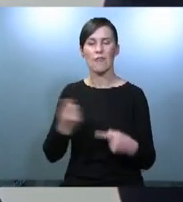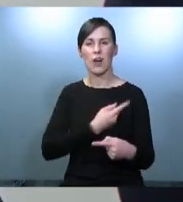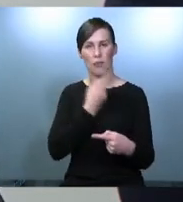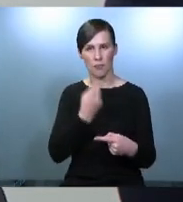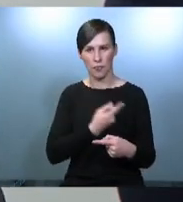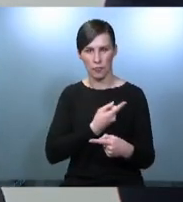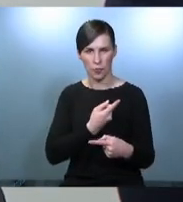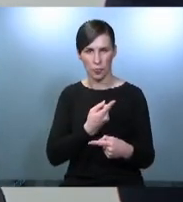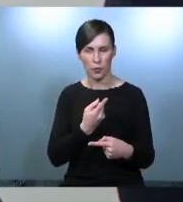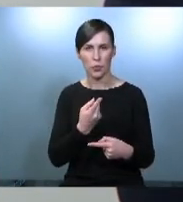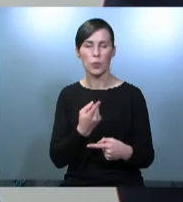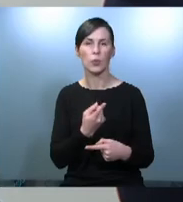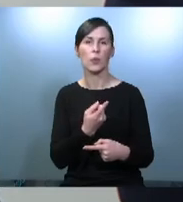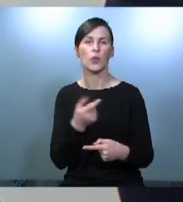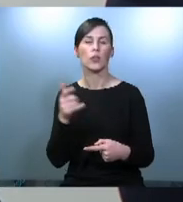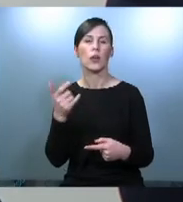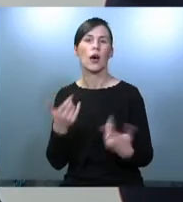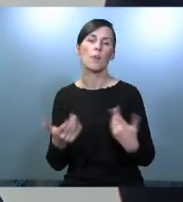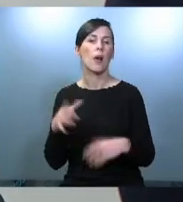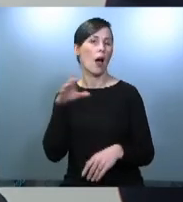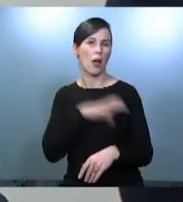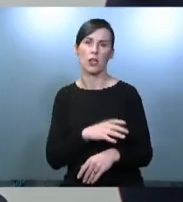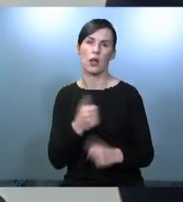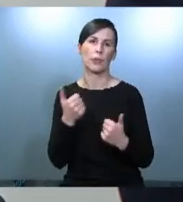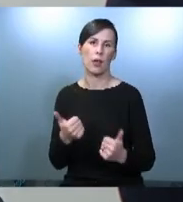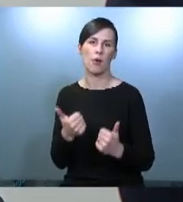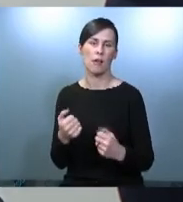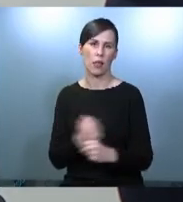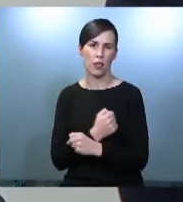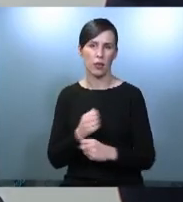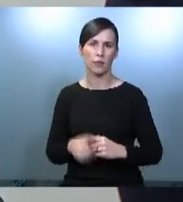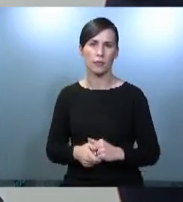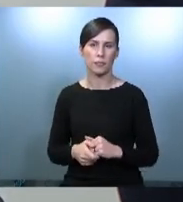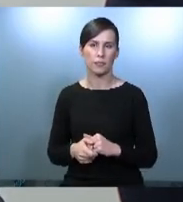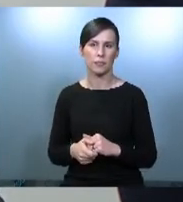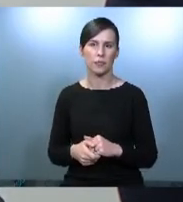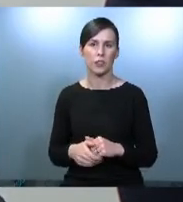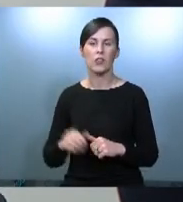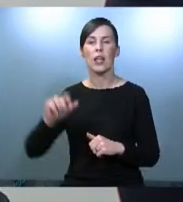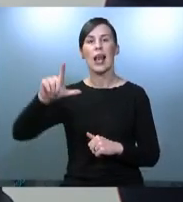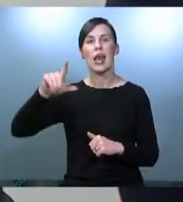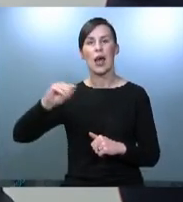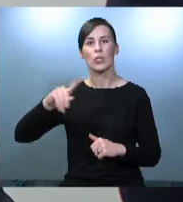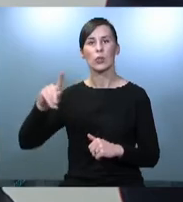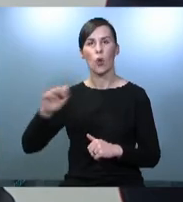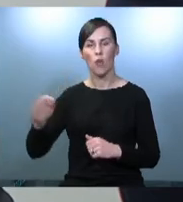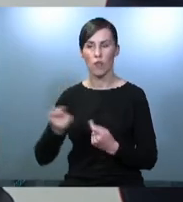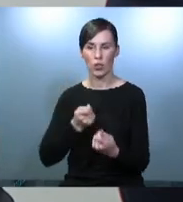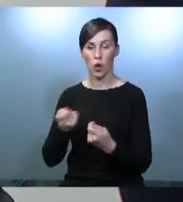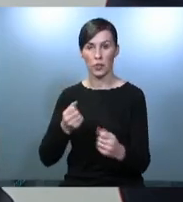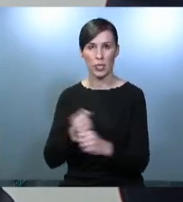kvalifikuotas ar gerai apmokamas darbas. Tam reikia dirbti su lezo vadovais,